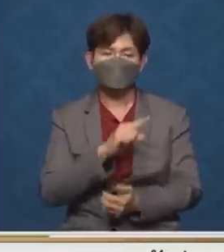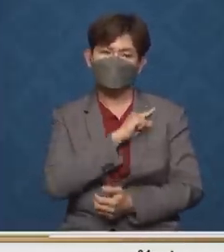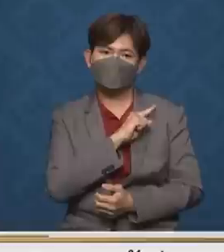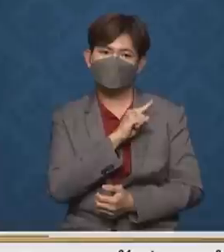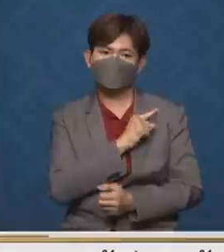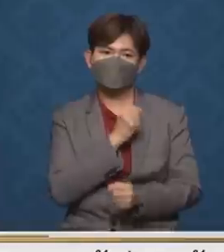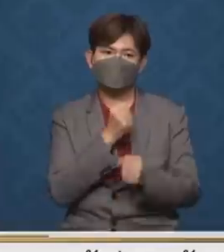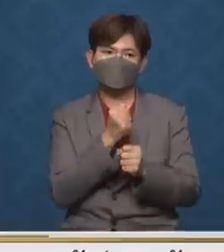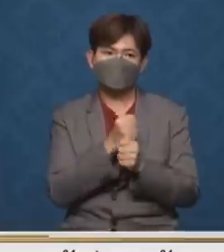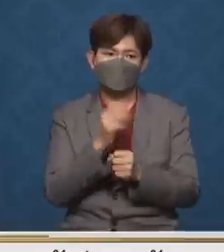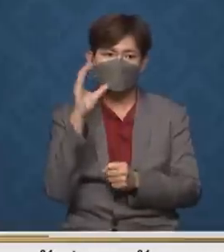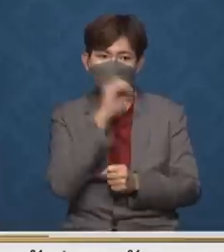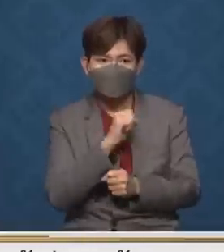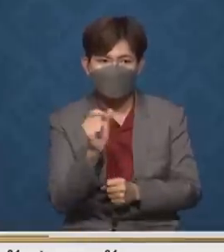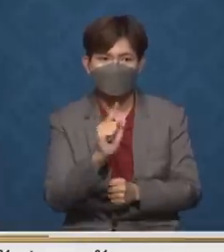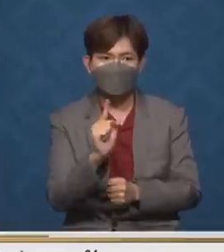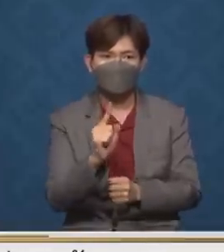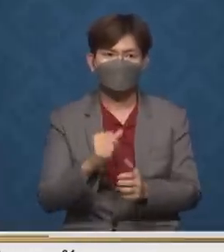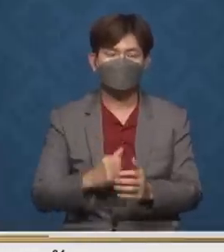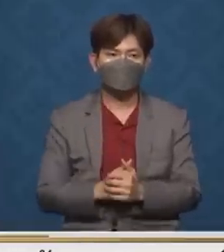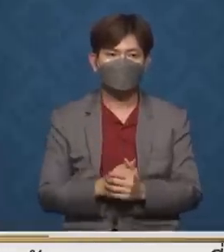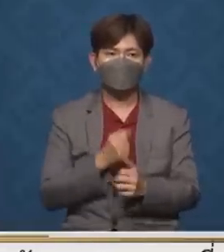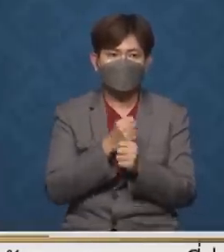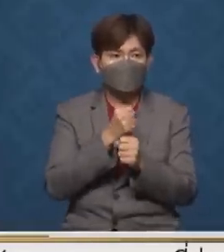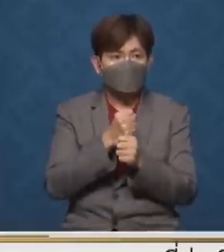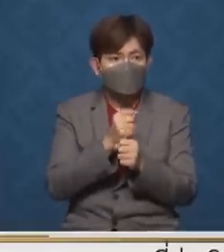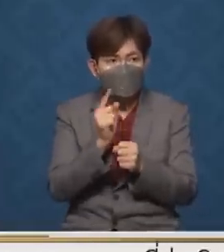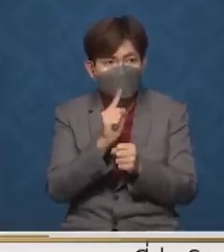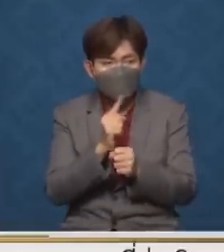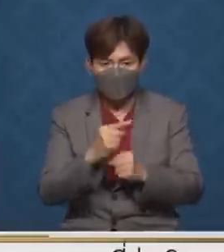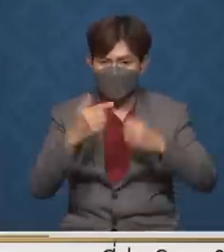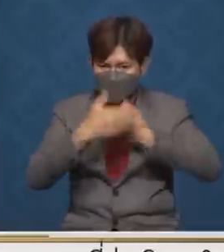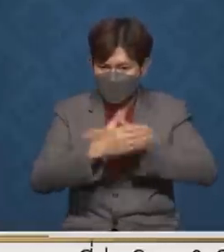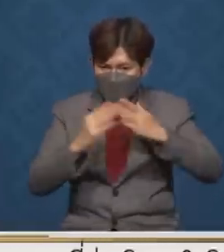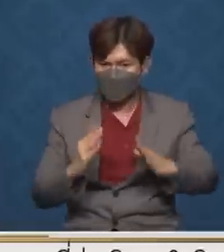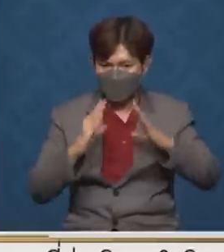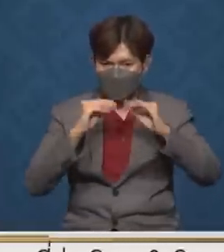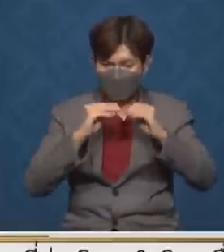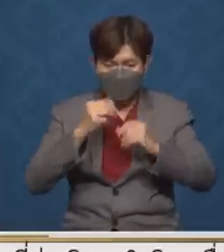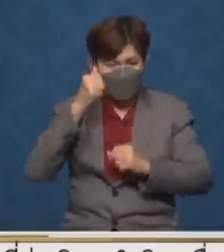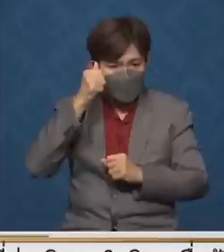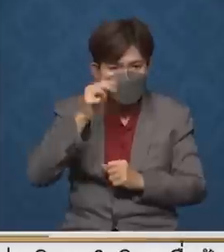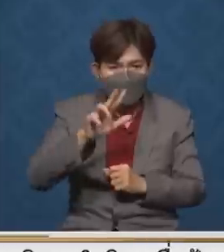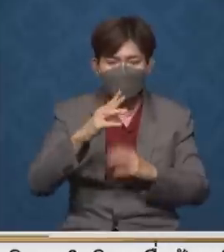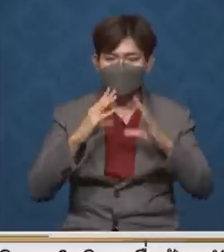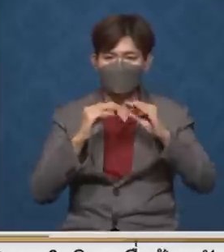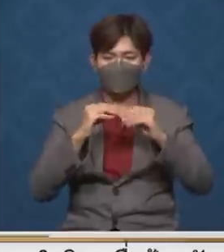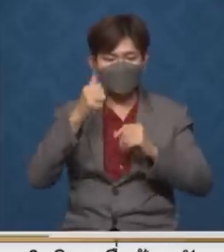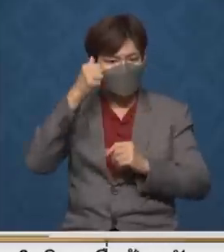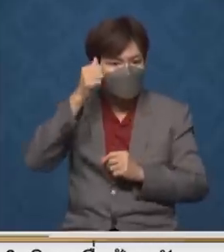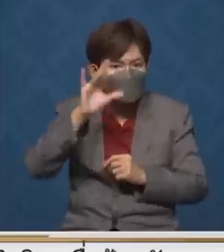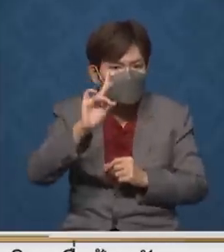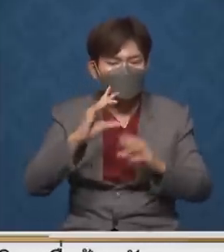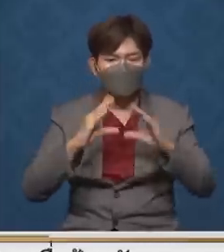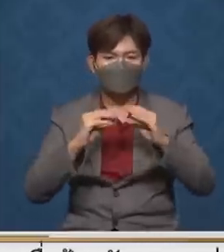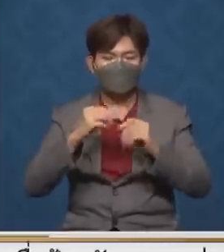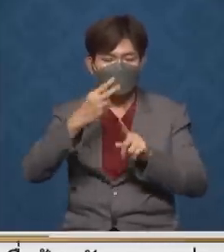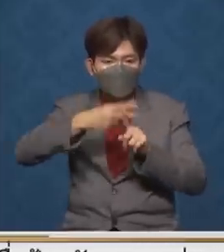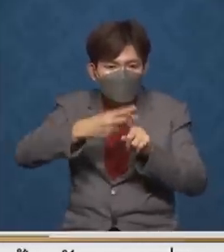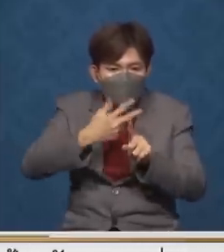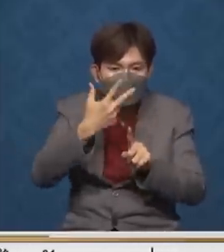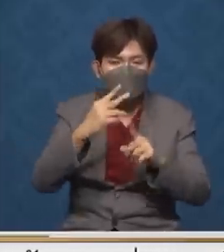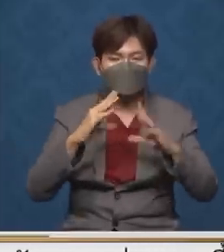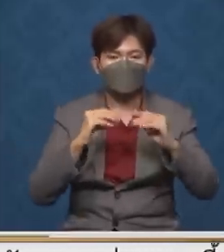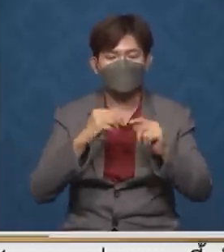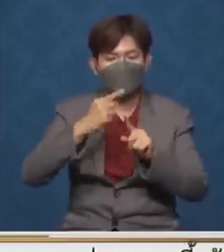หลักภร กิรัขนาดไหนทำงานกัแบบว่าต้องประชุมกนทุกข์ 3 วัน 7 วัน5 วัน 3 เดือน 6 เดือนและ ลาย